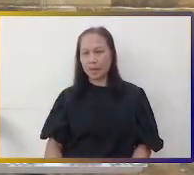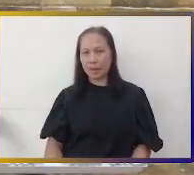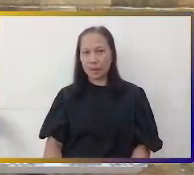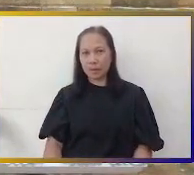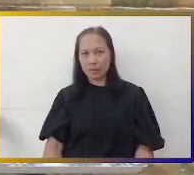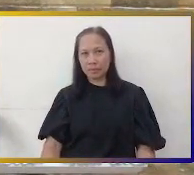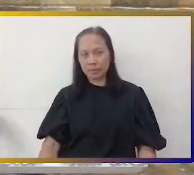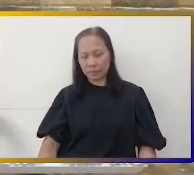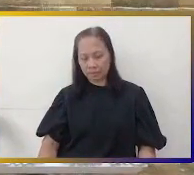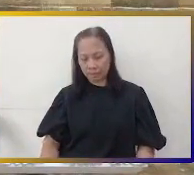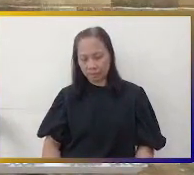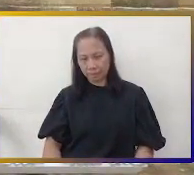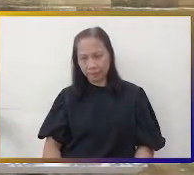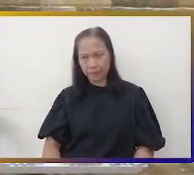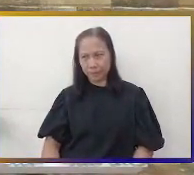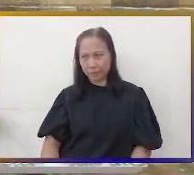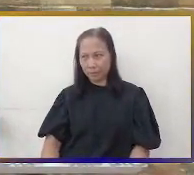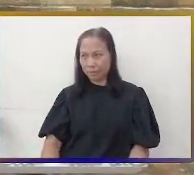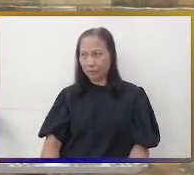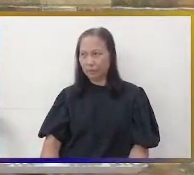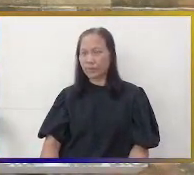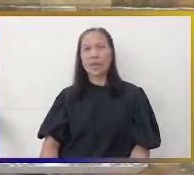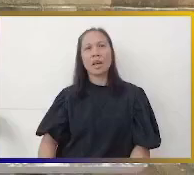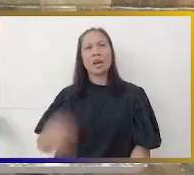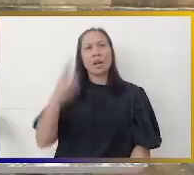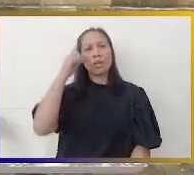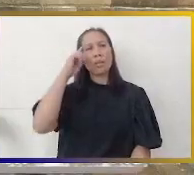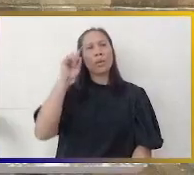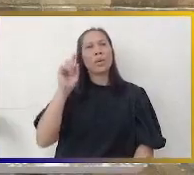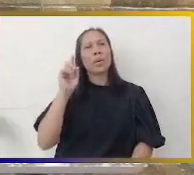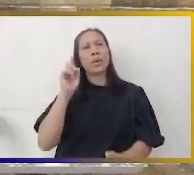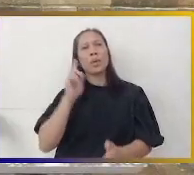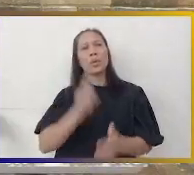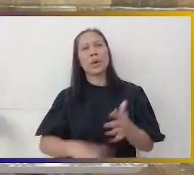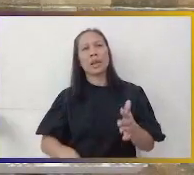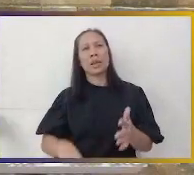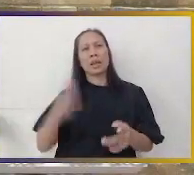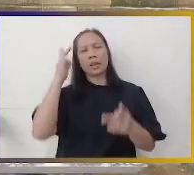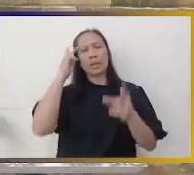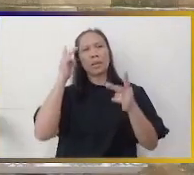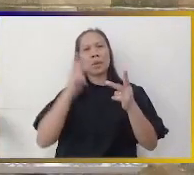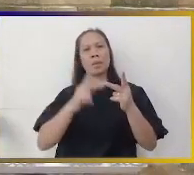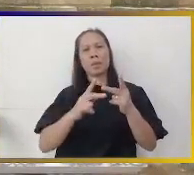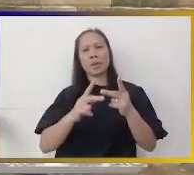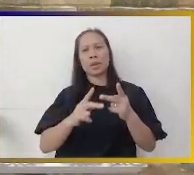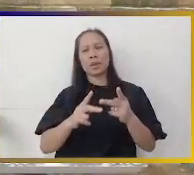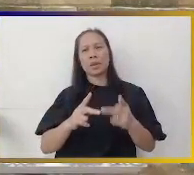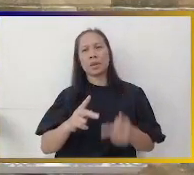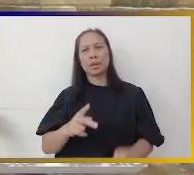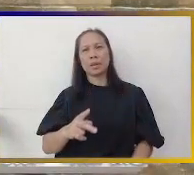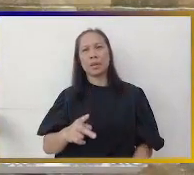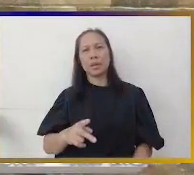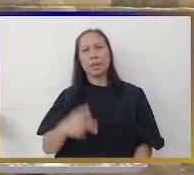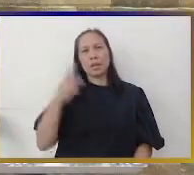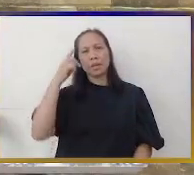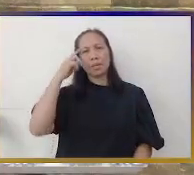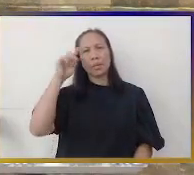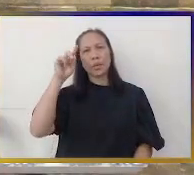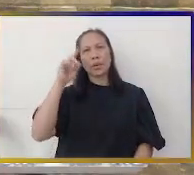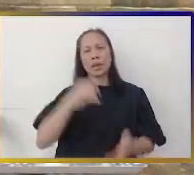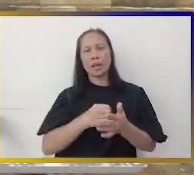god anong Para saan ang purpose ang ating ranch is it is not just for leisure but